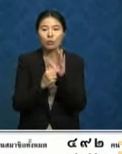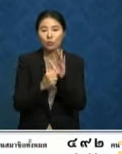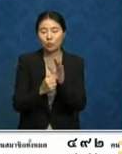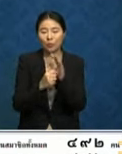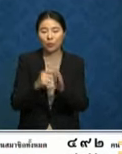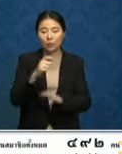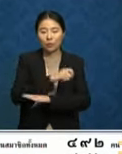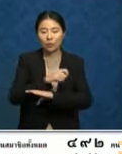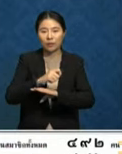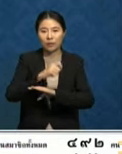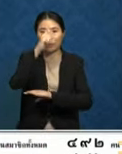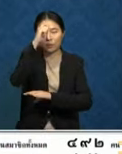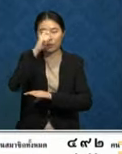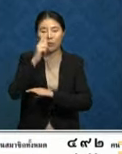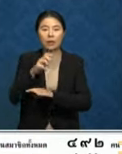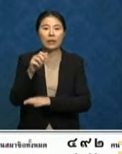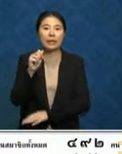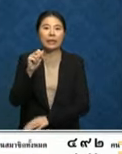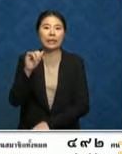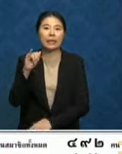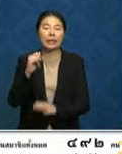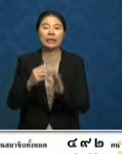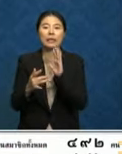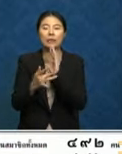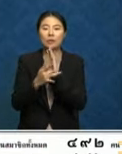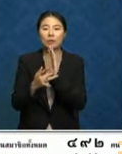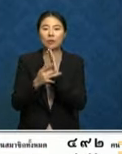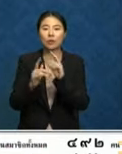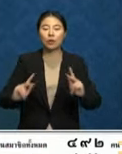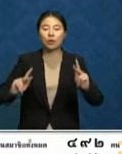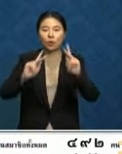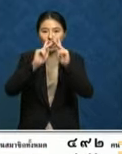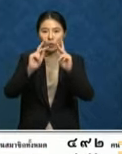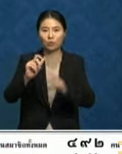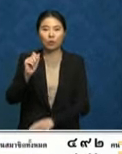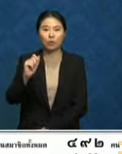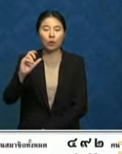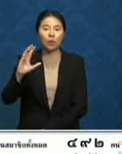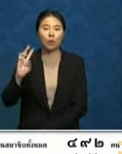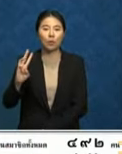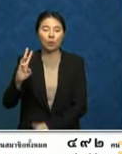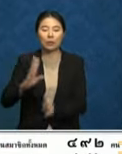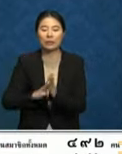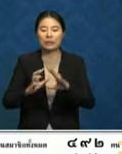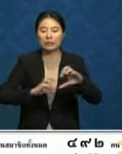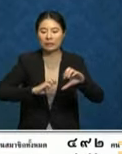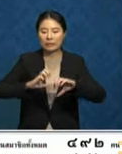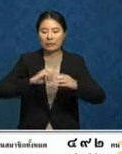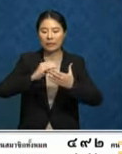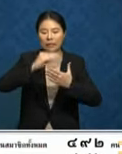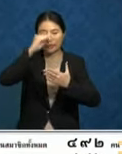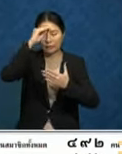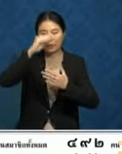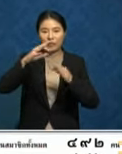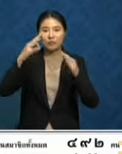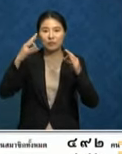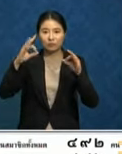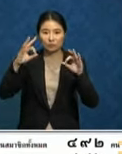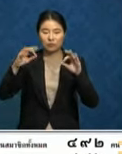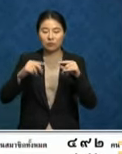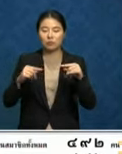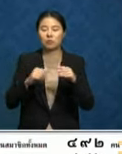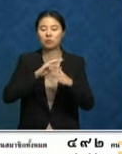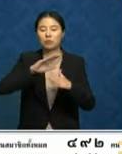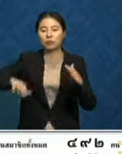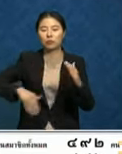โค้ดดังเช่นกระทรวงอวได้จัดให้มีการเรียนการสอนแบบออนไลน์ฟรีคนทุก